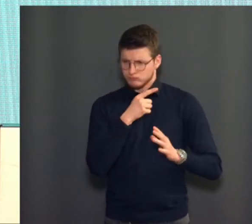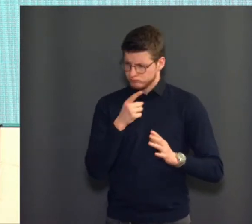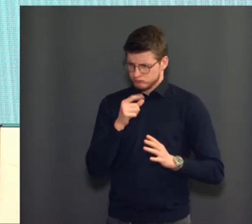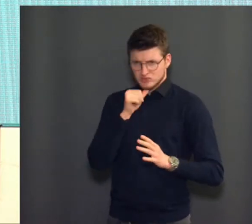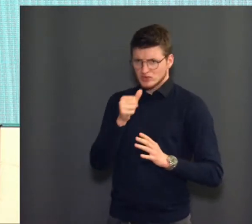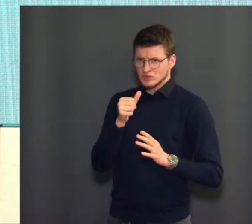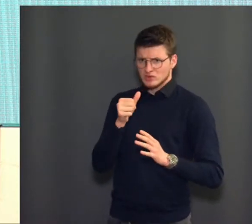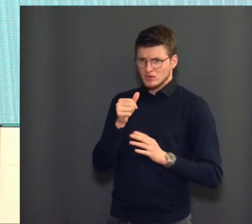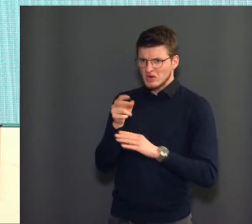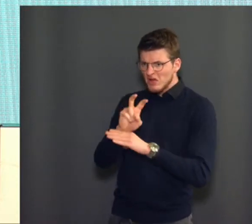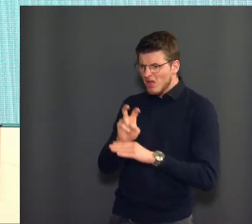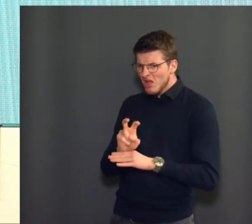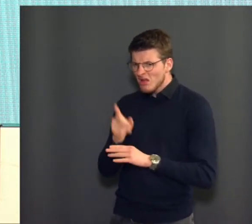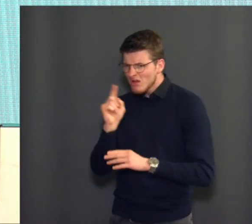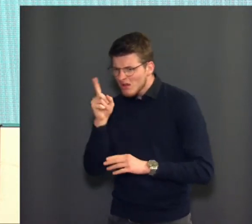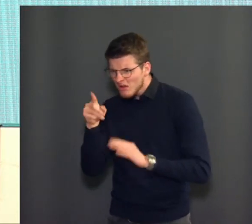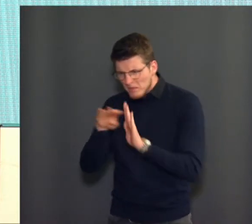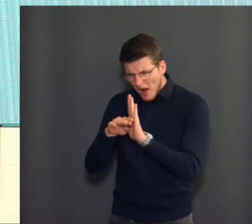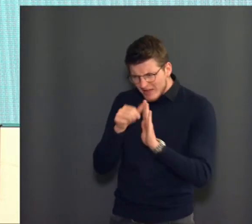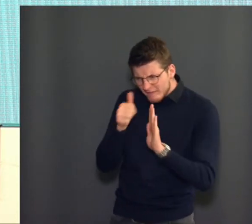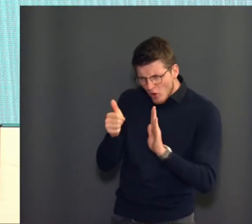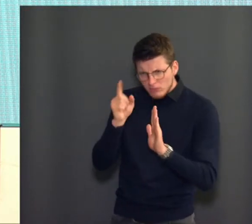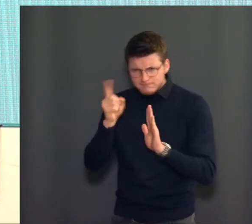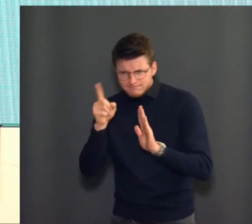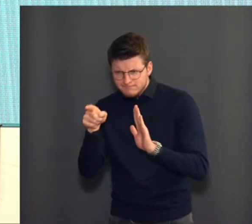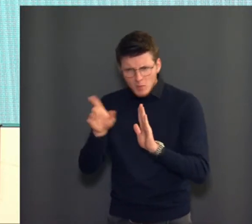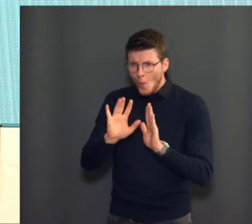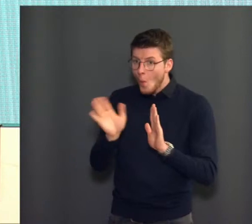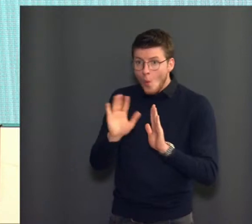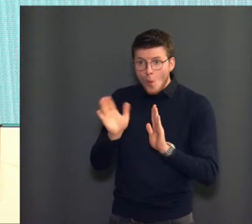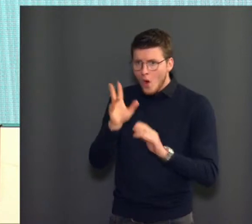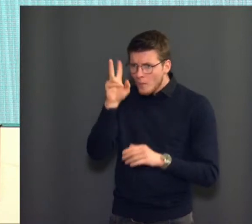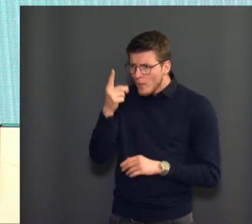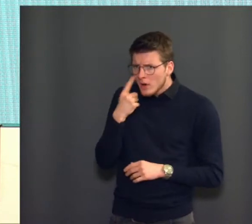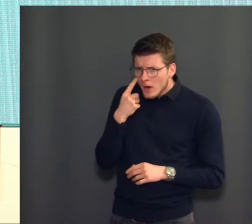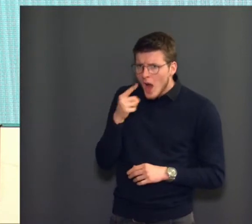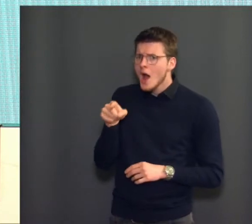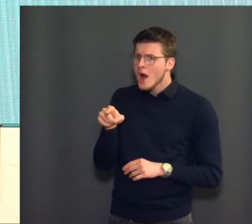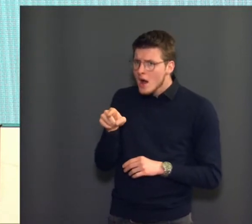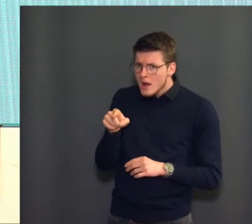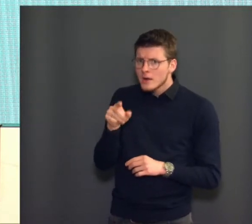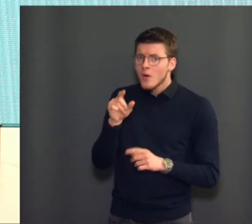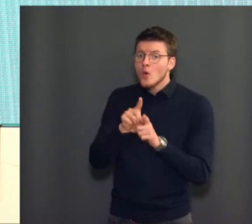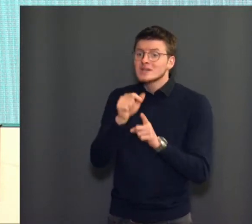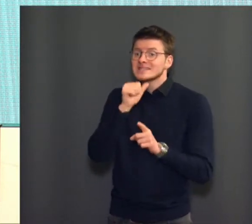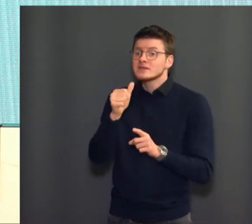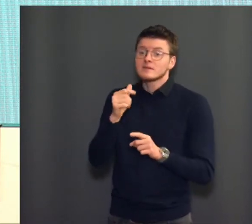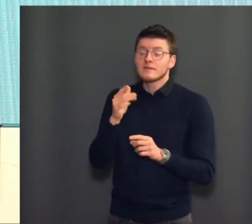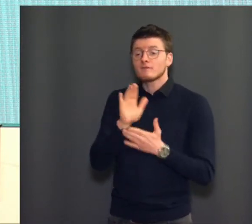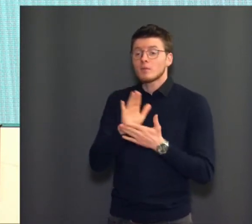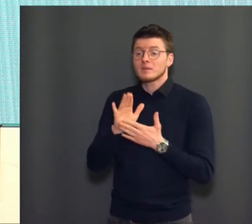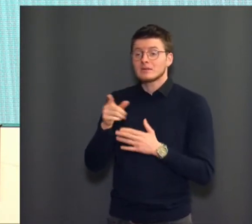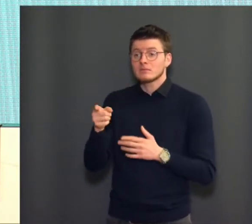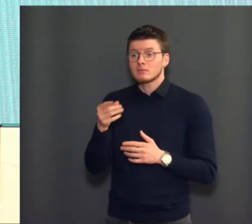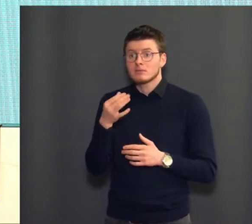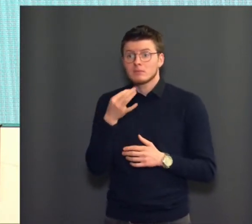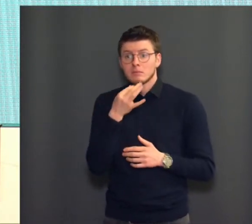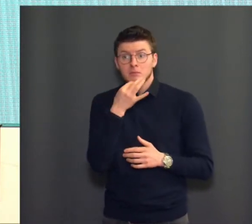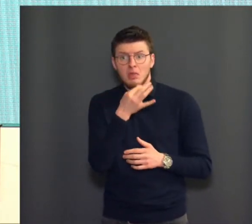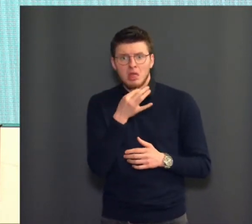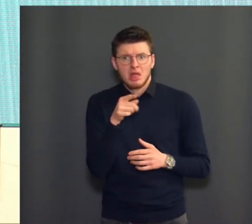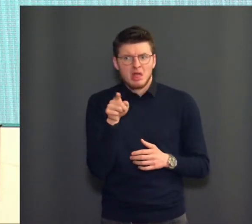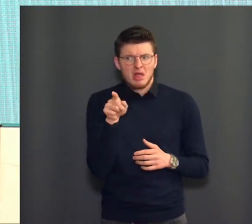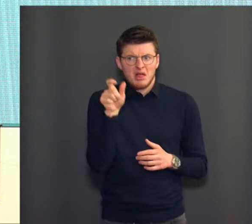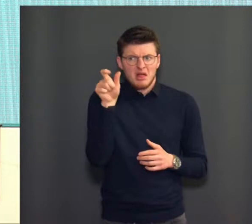of u de coronamaatregelen wel naleeft. Je brengt er ook niemand mee in de problemen. Je verraadt niemand.